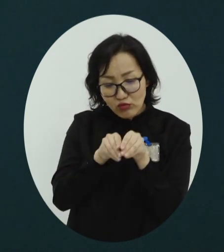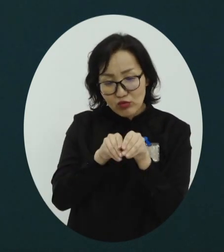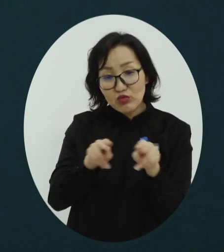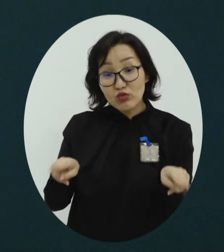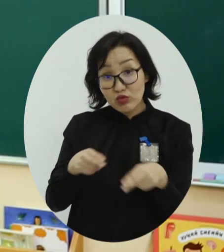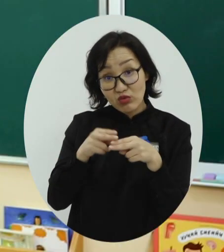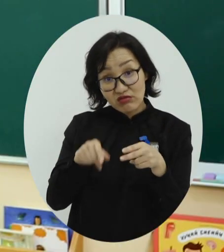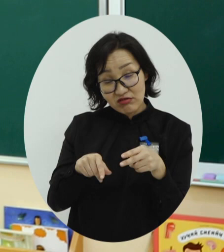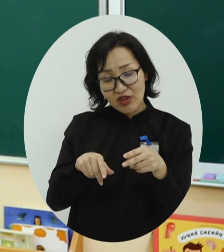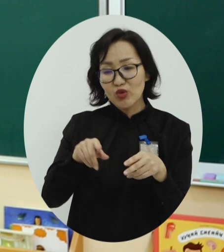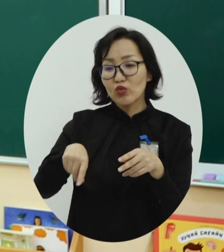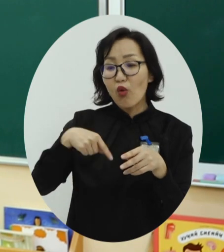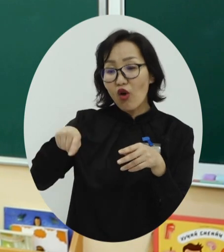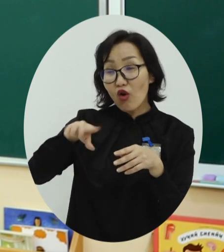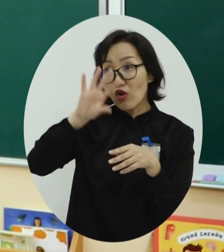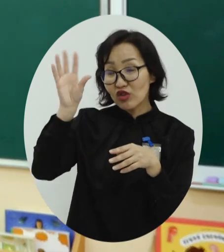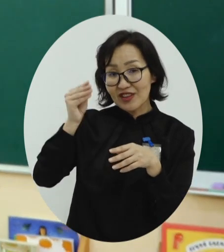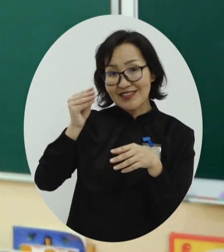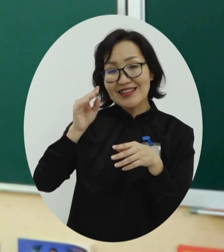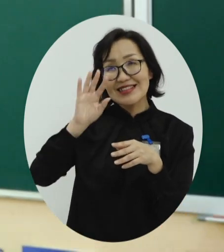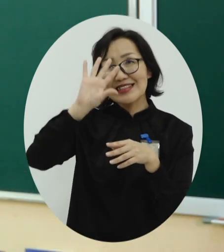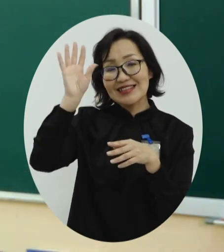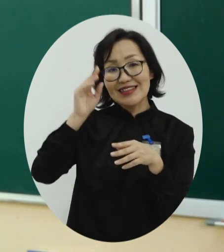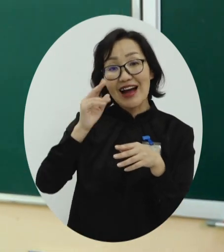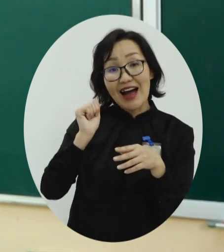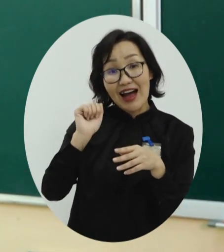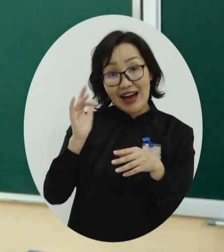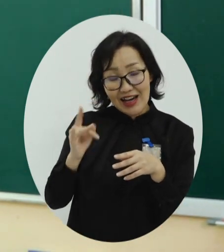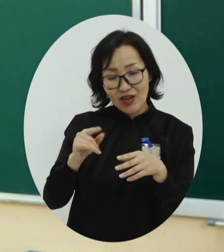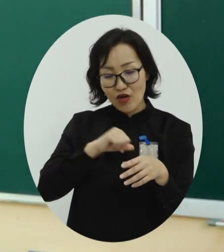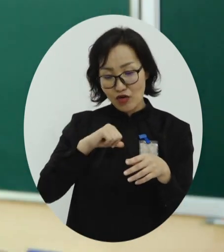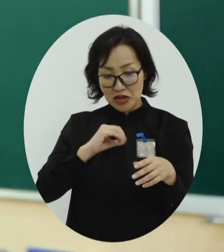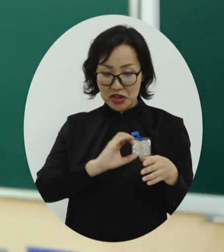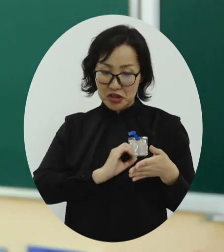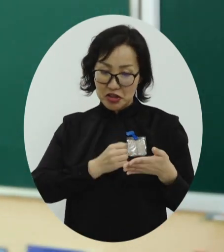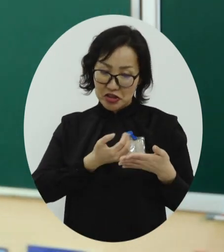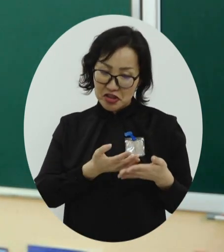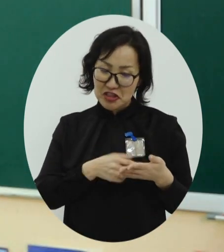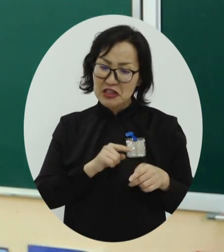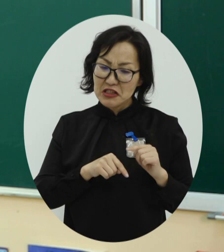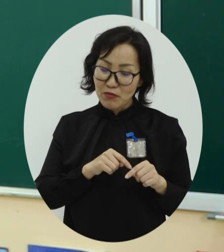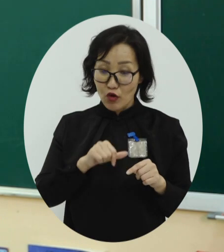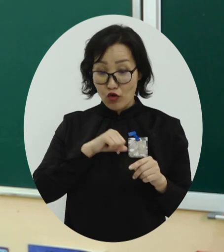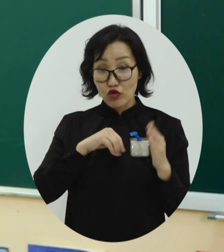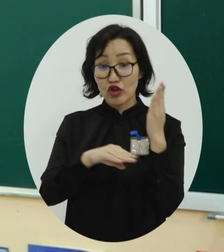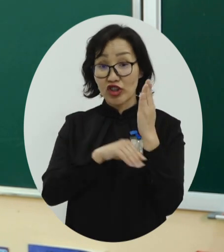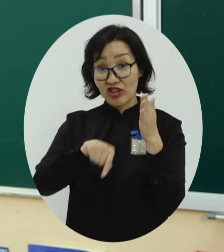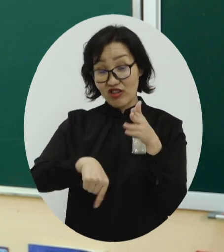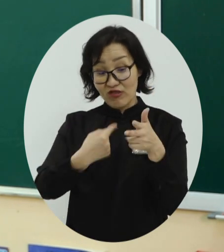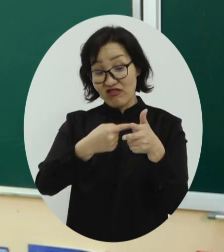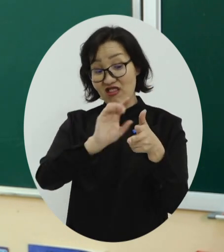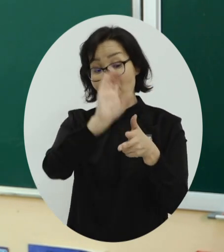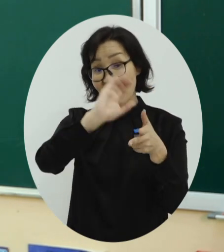тухайн өдрийн цаг агаар өөрийн сэтгэгдлийг өдрийн тэмдэглэлийн эхлэл хэсэгт бүгдээрээ оруулж бичих юм